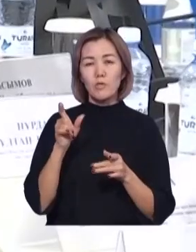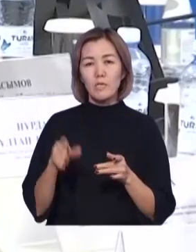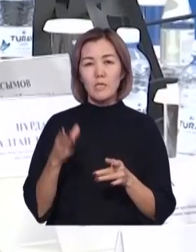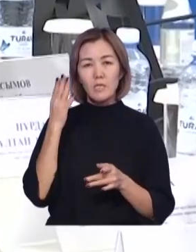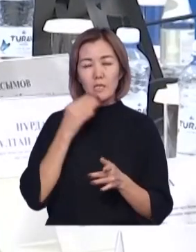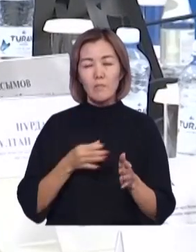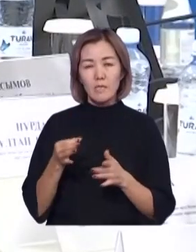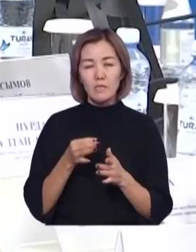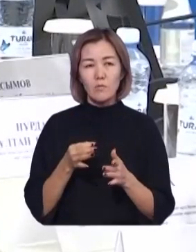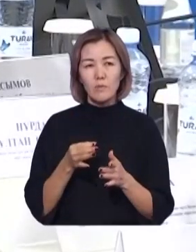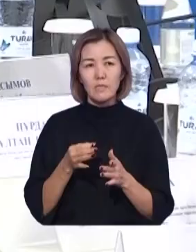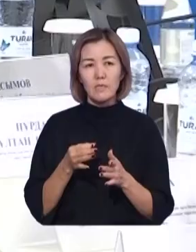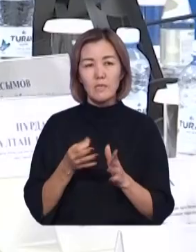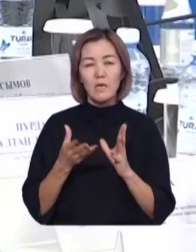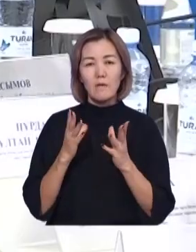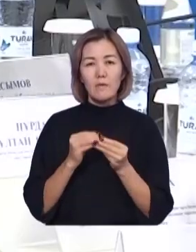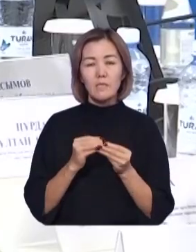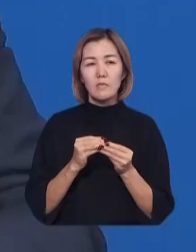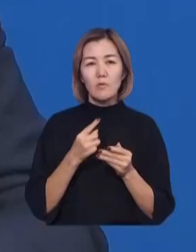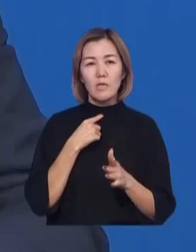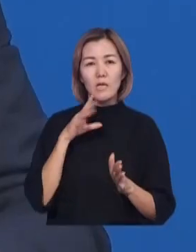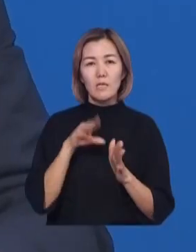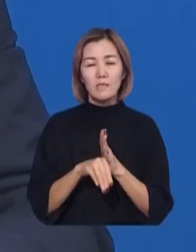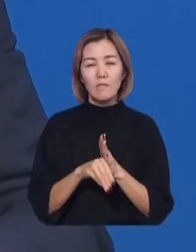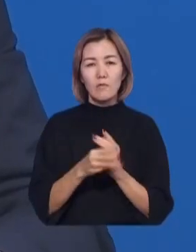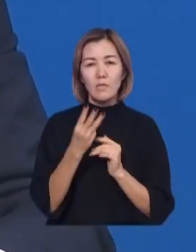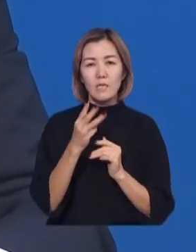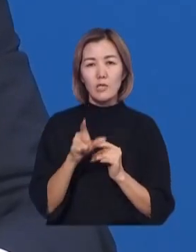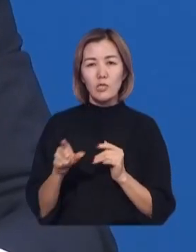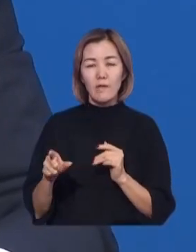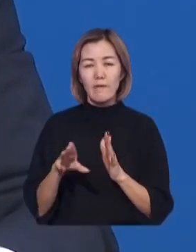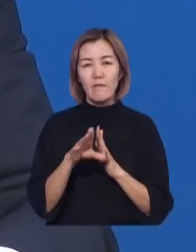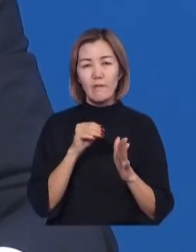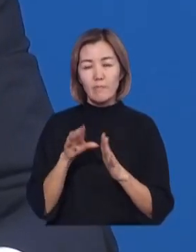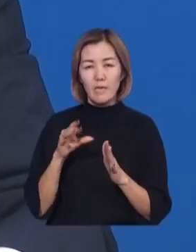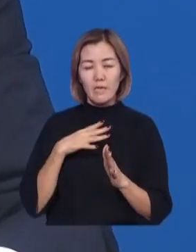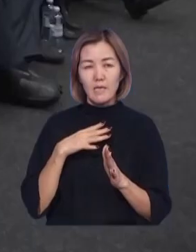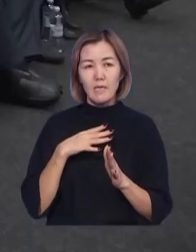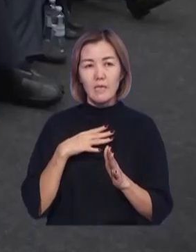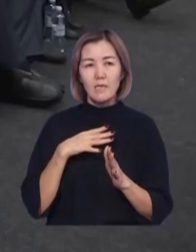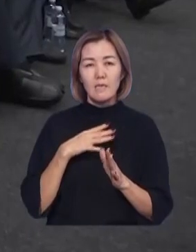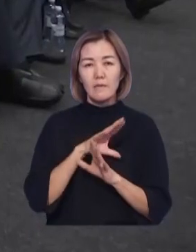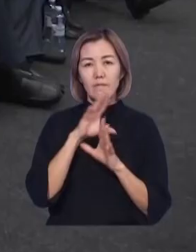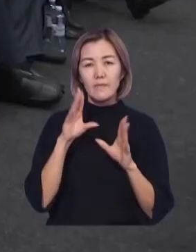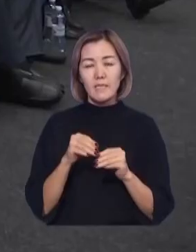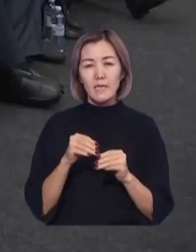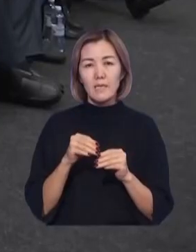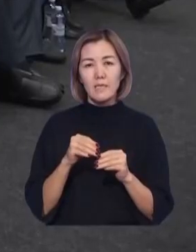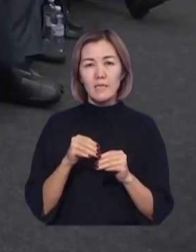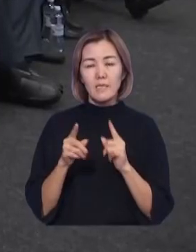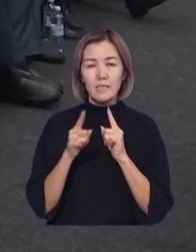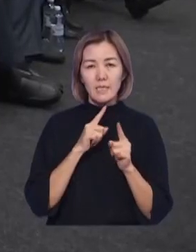Алматинской области в результате голосование этот титул решили присвоить трм гражданам отметим что все рассмотренные На